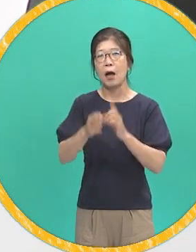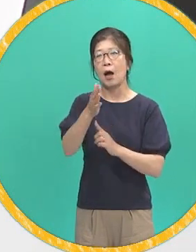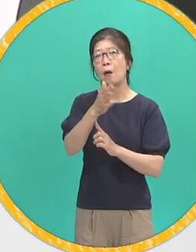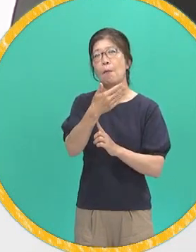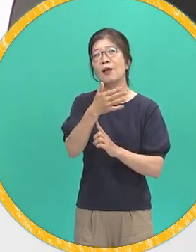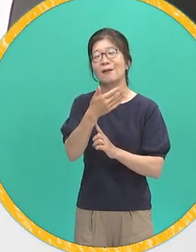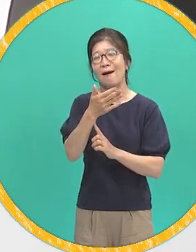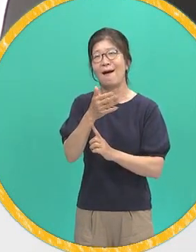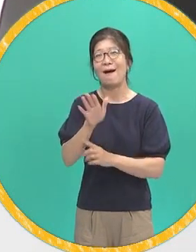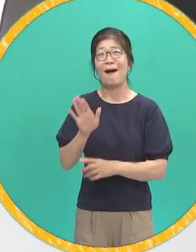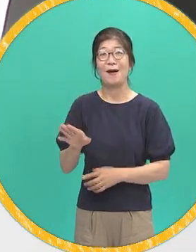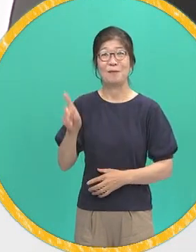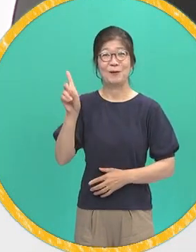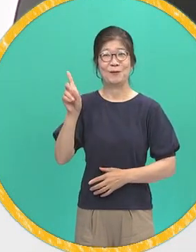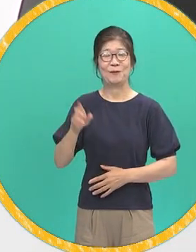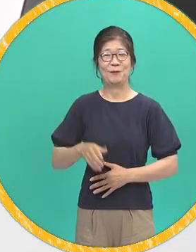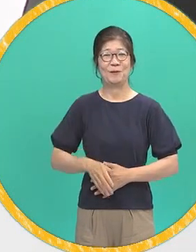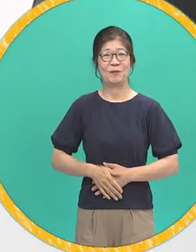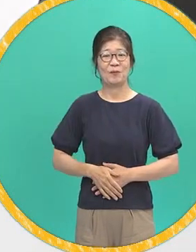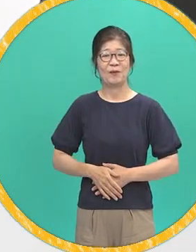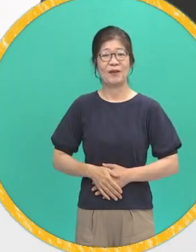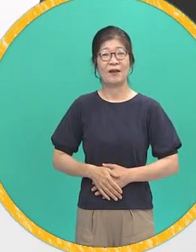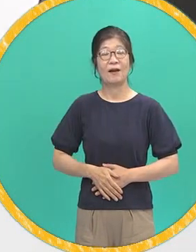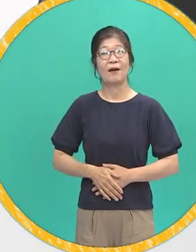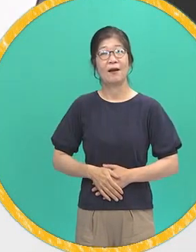いただいてるということでこちら一番